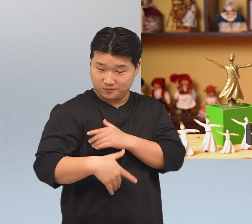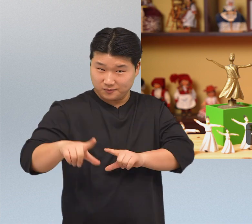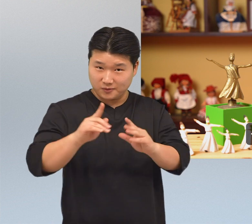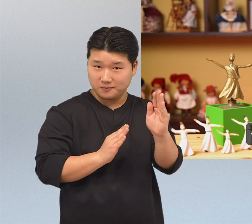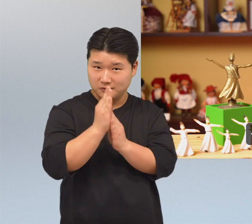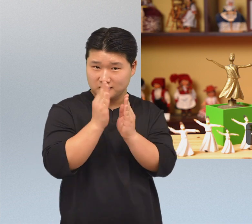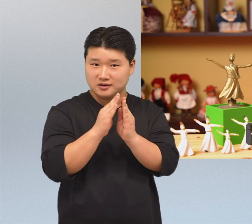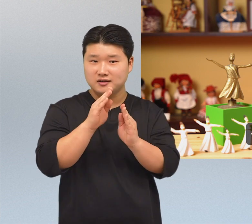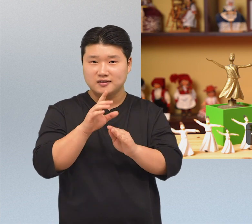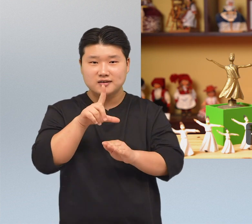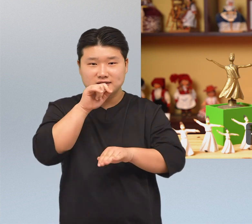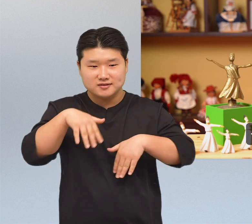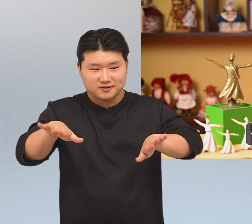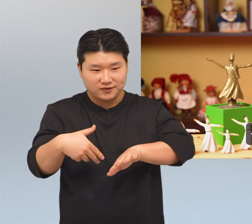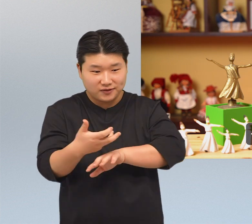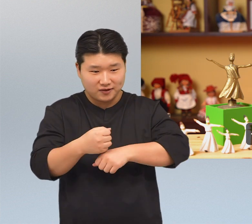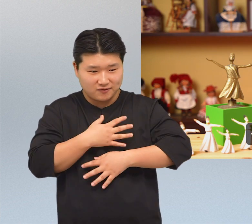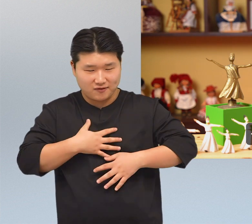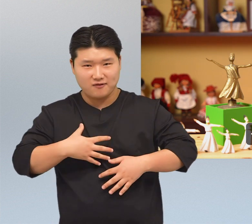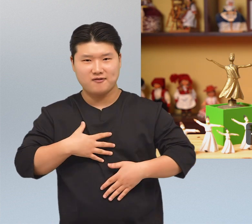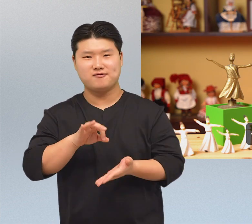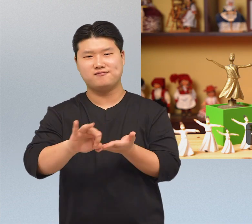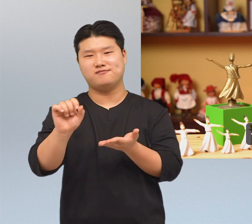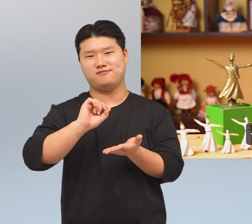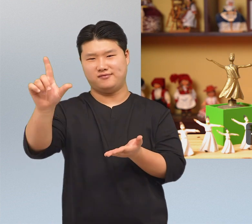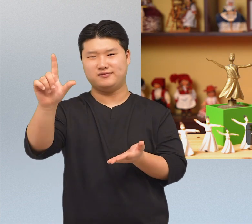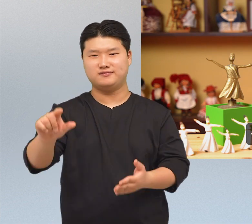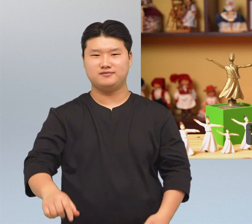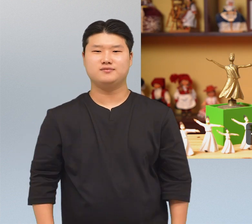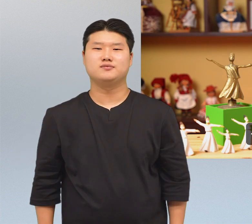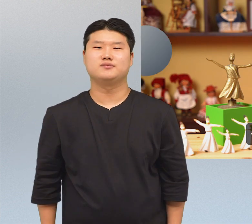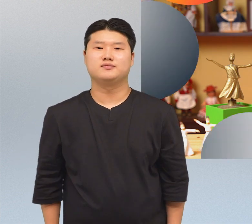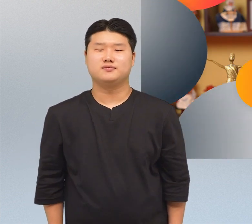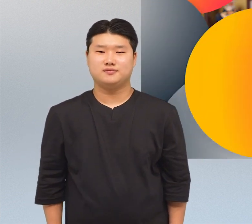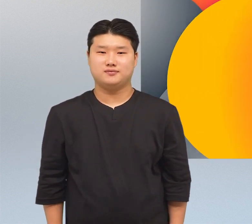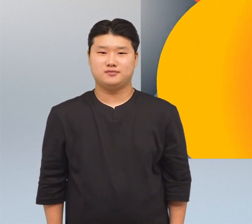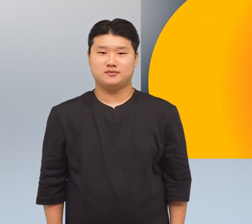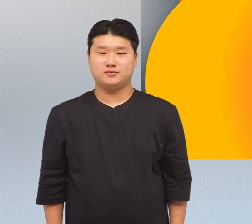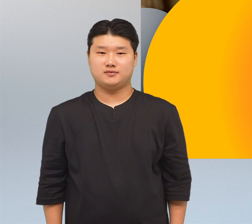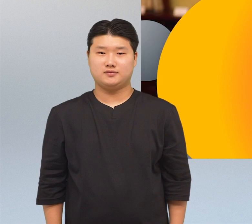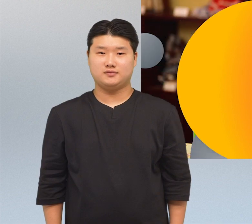깃털은 승마 행사 때 말 장식으로도 많이 쓰였습니다.